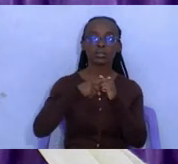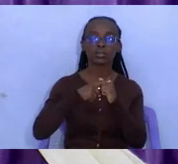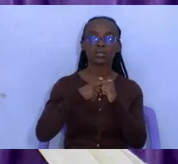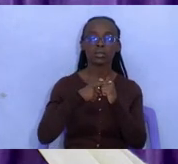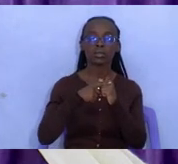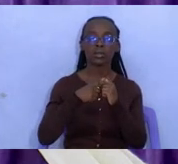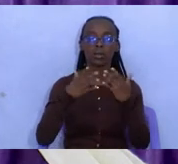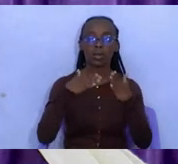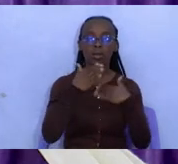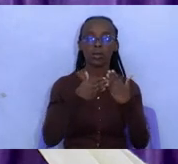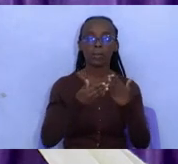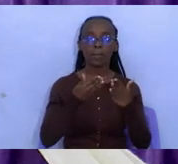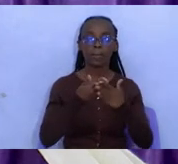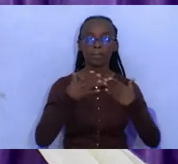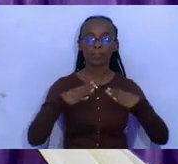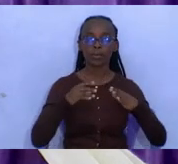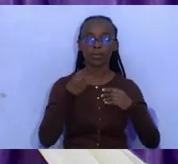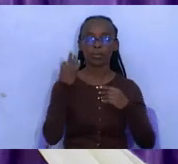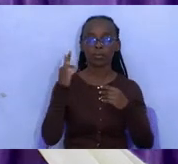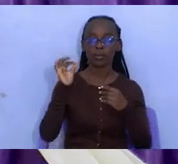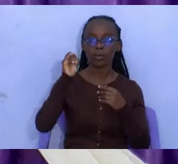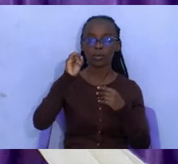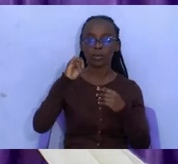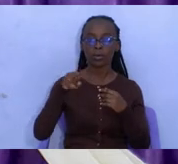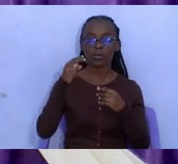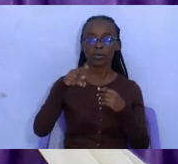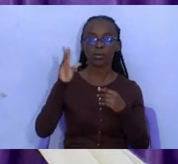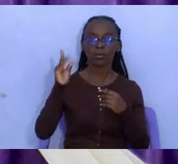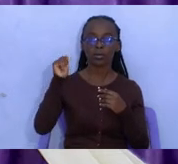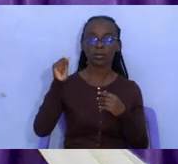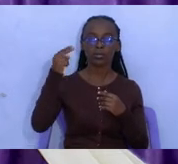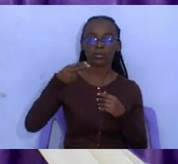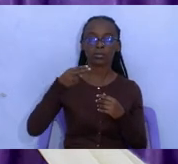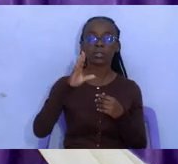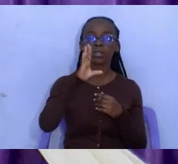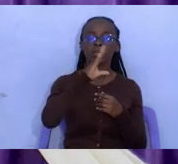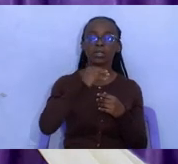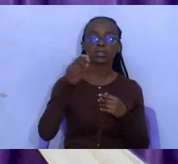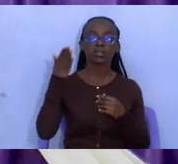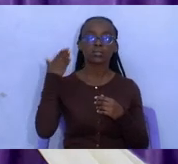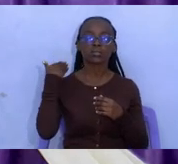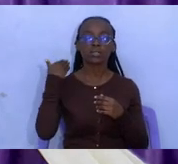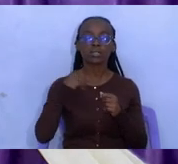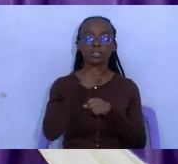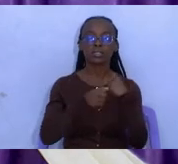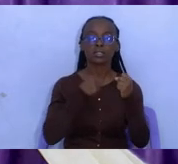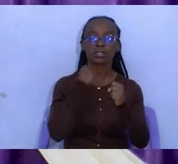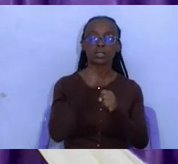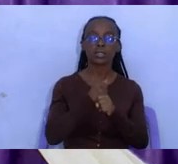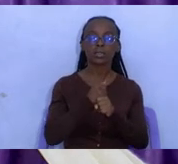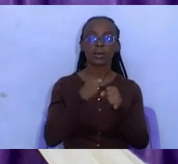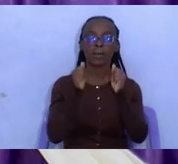na watu wote wa Yuda wakamtua Uzia, naye alikuwa mwenye miaka